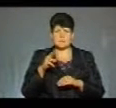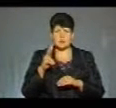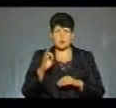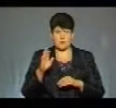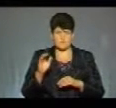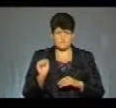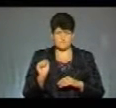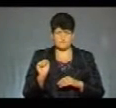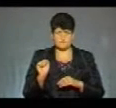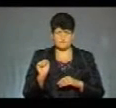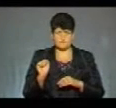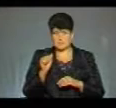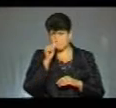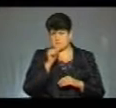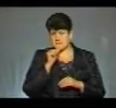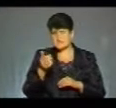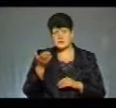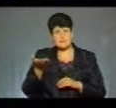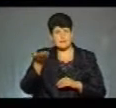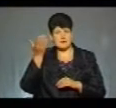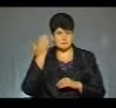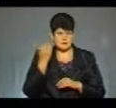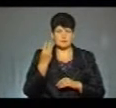Олександр Богомол. Місяць назад,